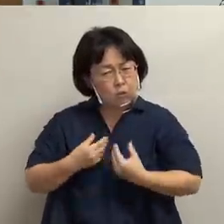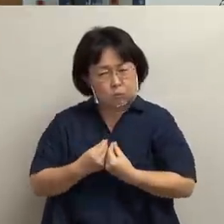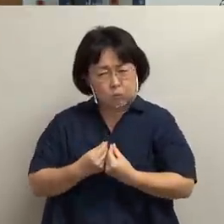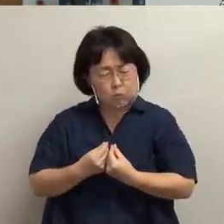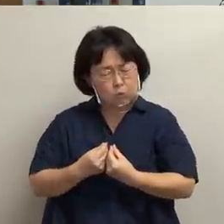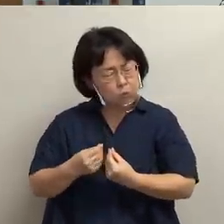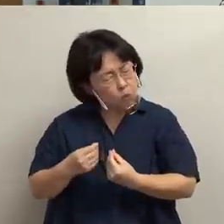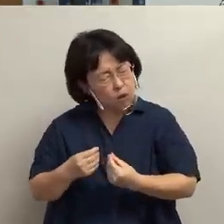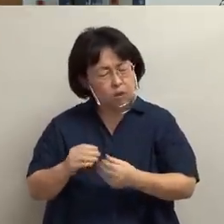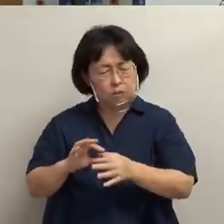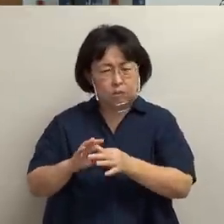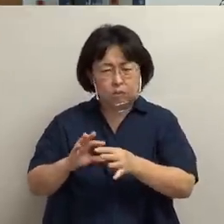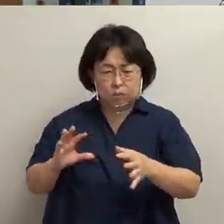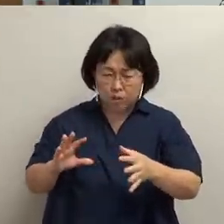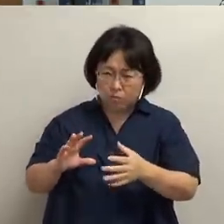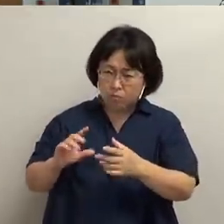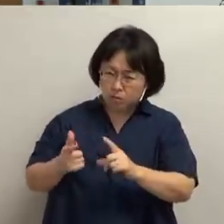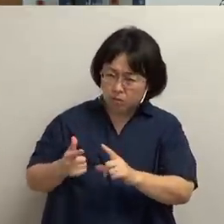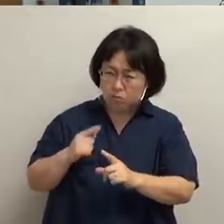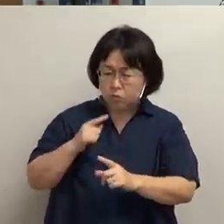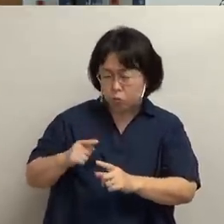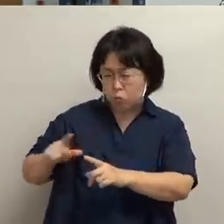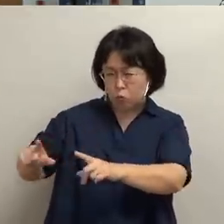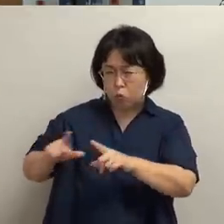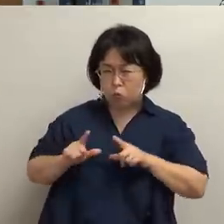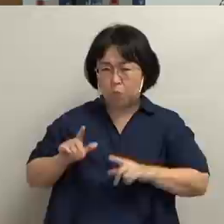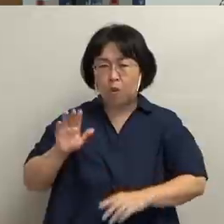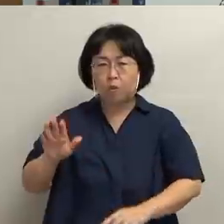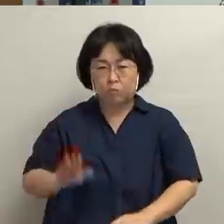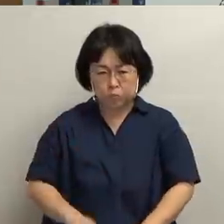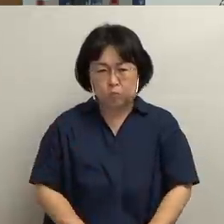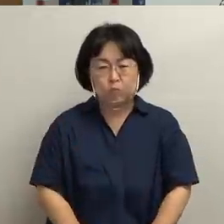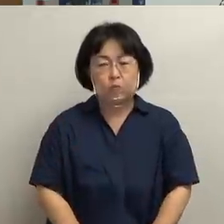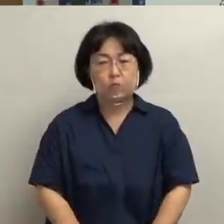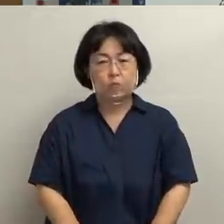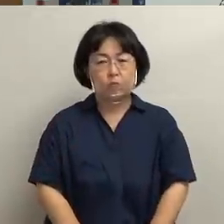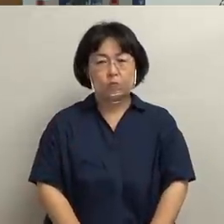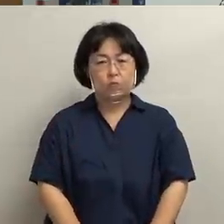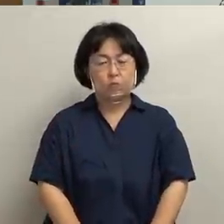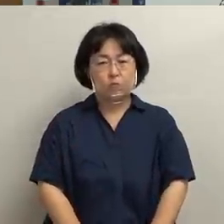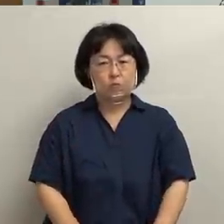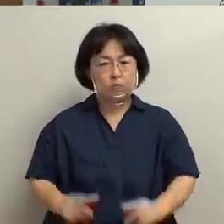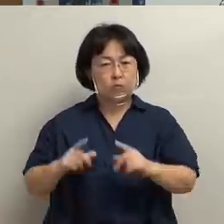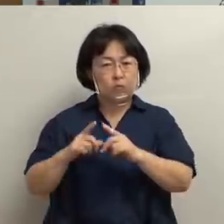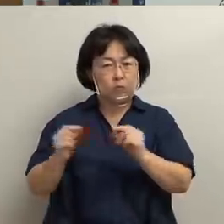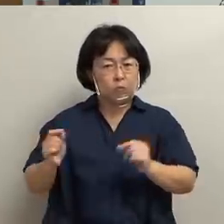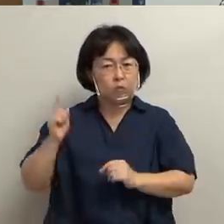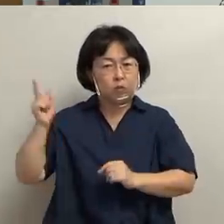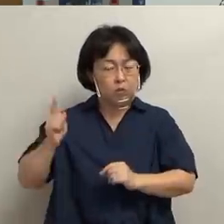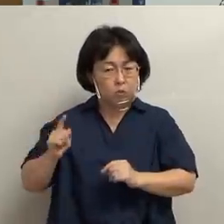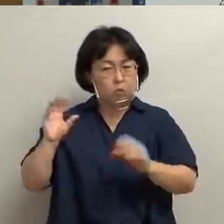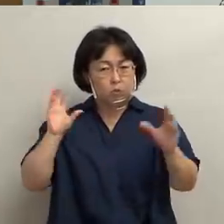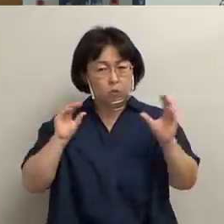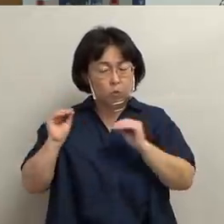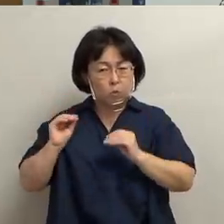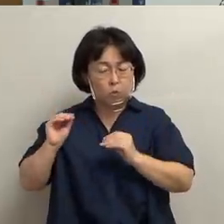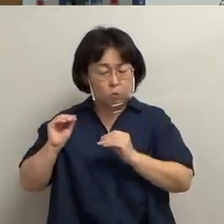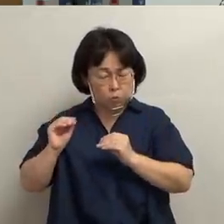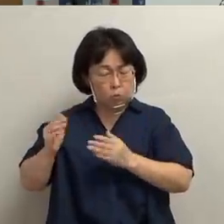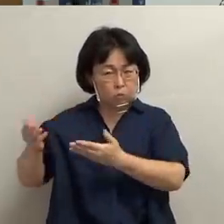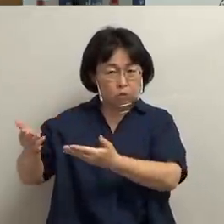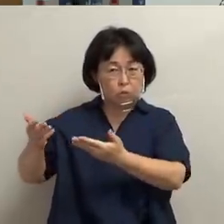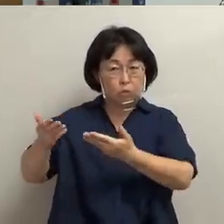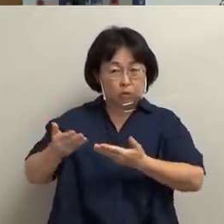ないんじゃないかというような報告も受けておりますとなる今あの国からの情報提供を受けた副反応の